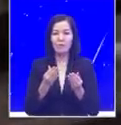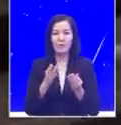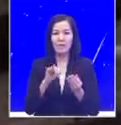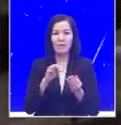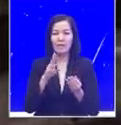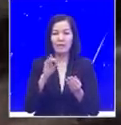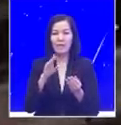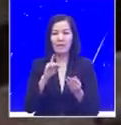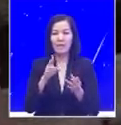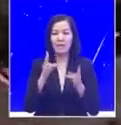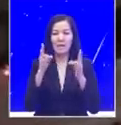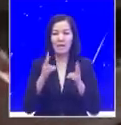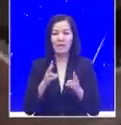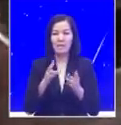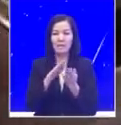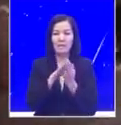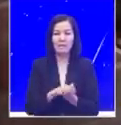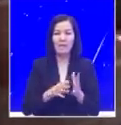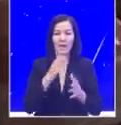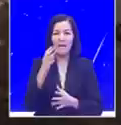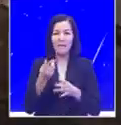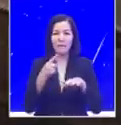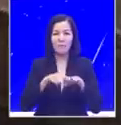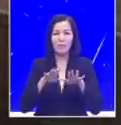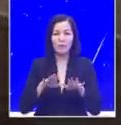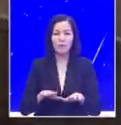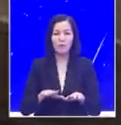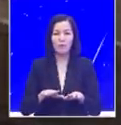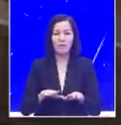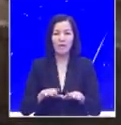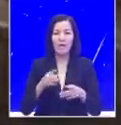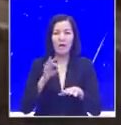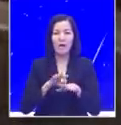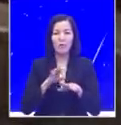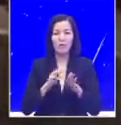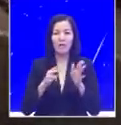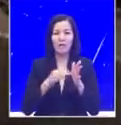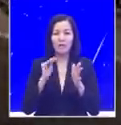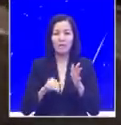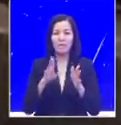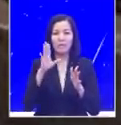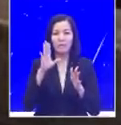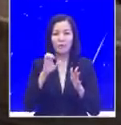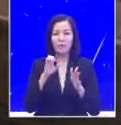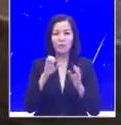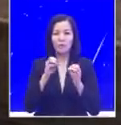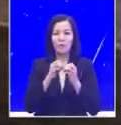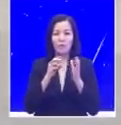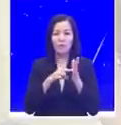коронавирус құрбандарының саны бойынша әлемде бірінші орында. Елде індет 7503 адам қайтыс